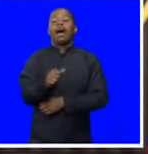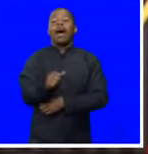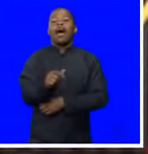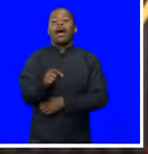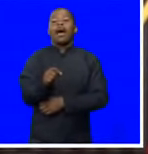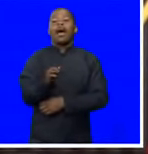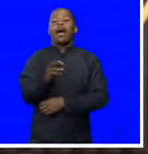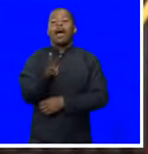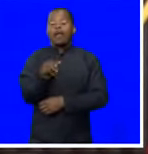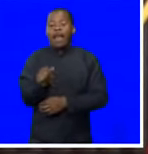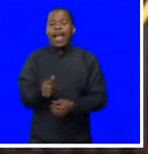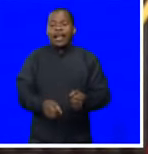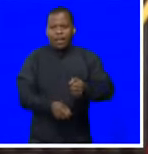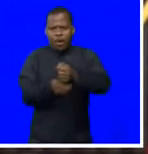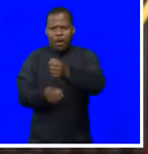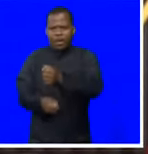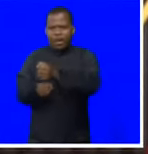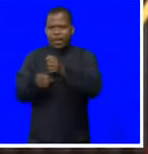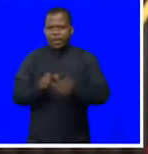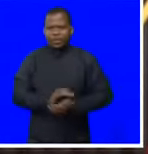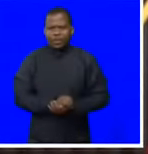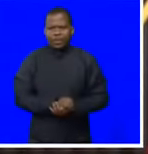khona kule